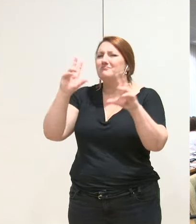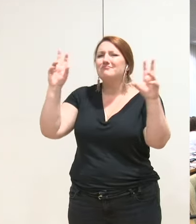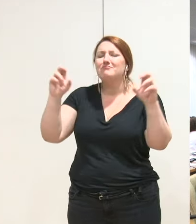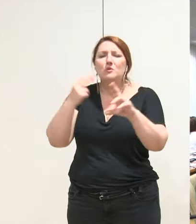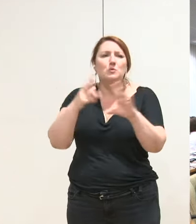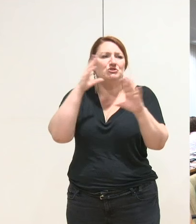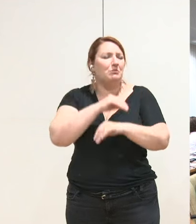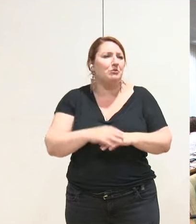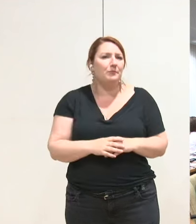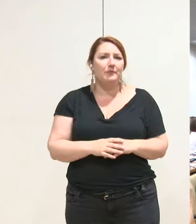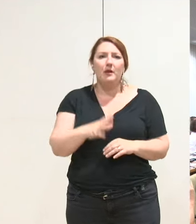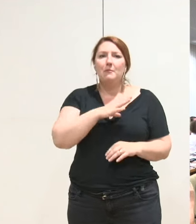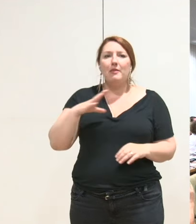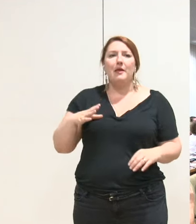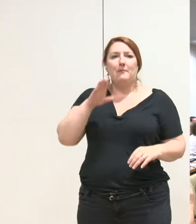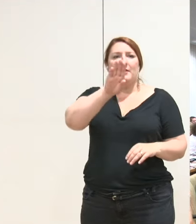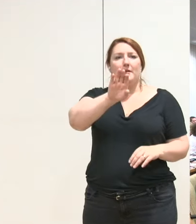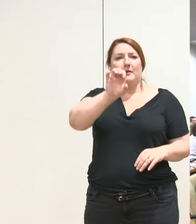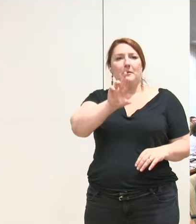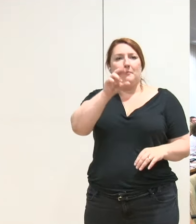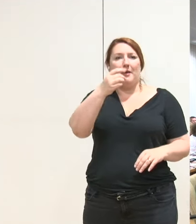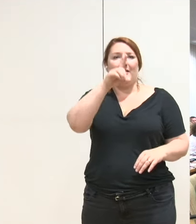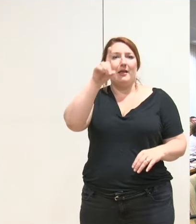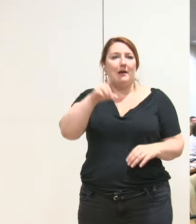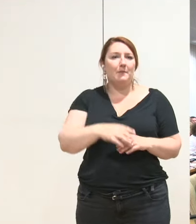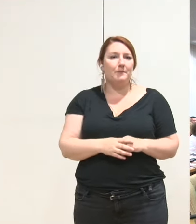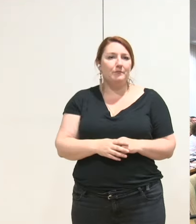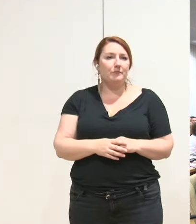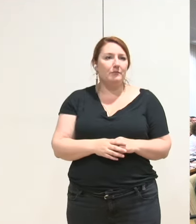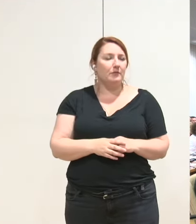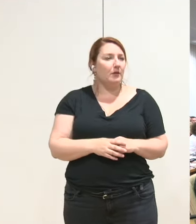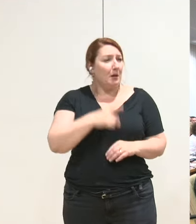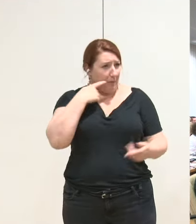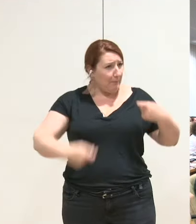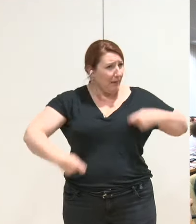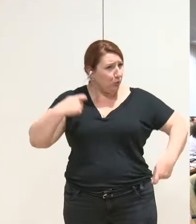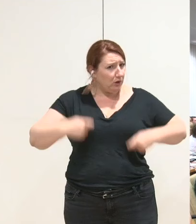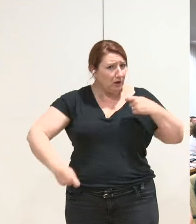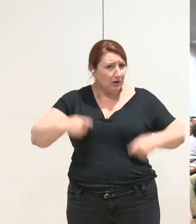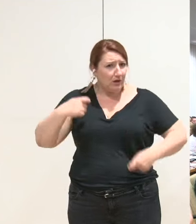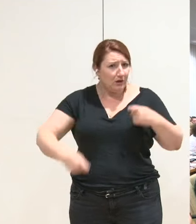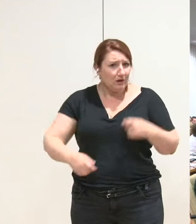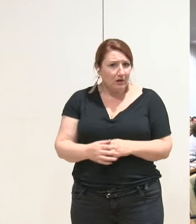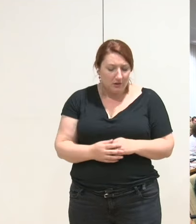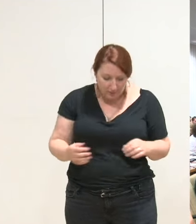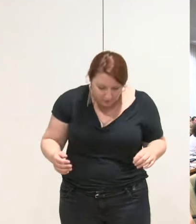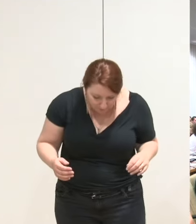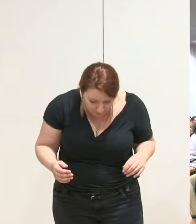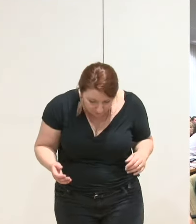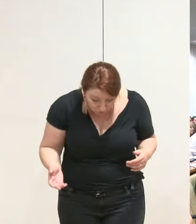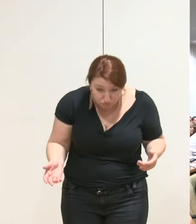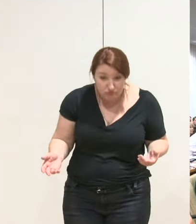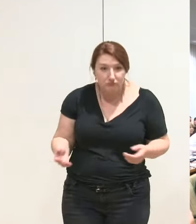oui madame Bernard la Batou c'est ça ah tu est pas passé là-bas